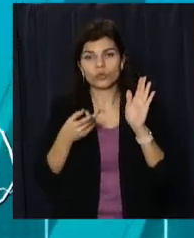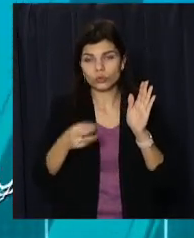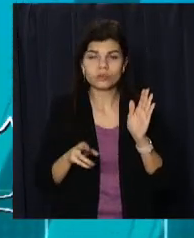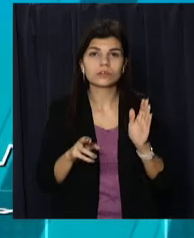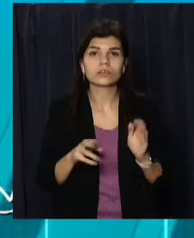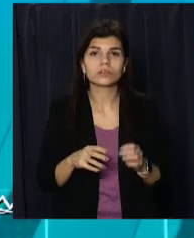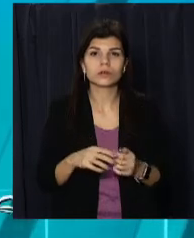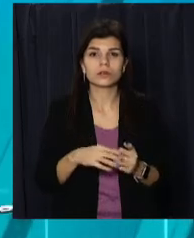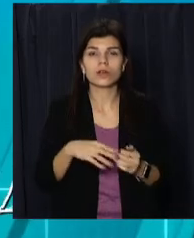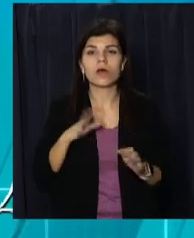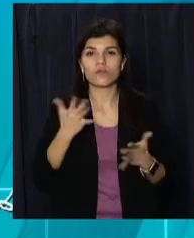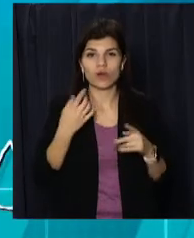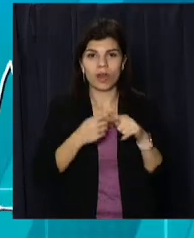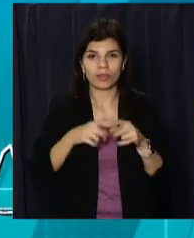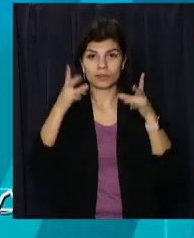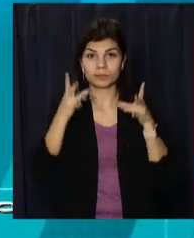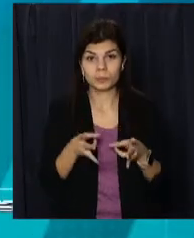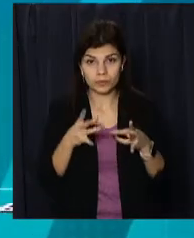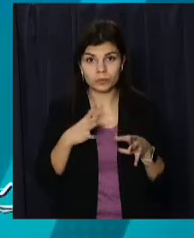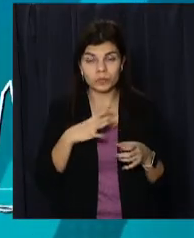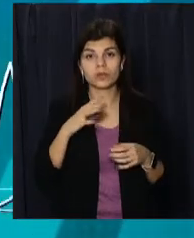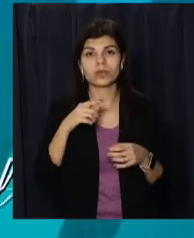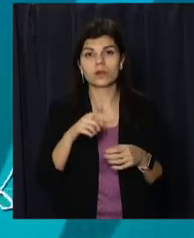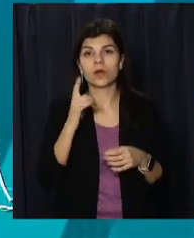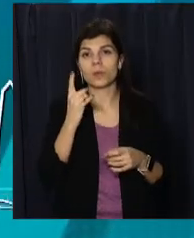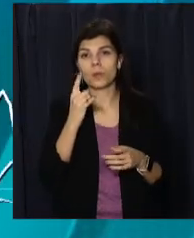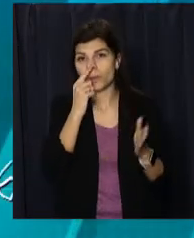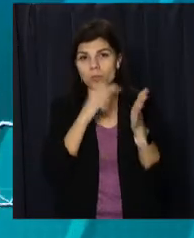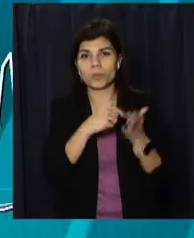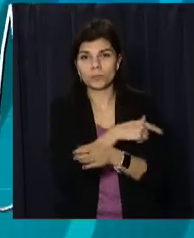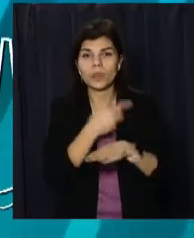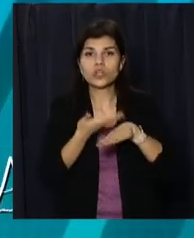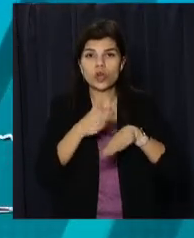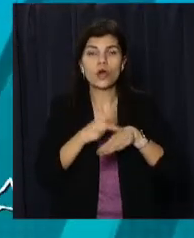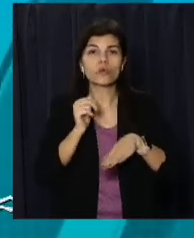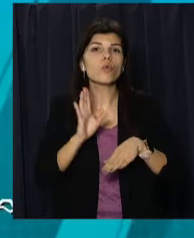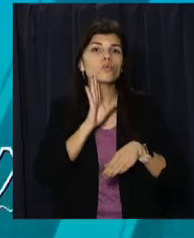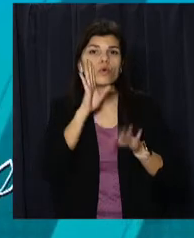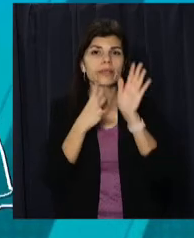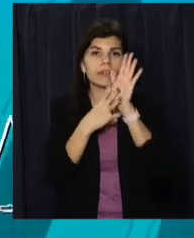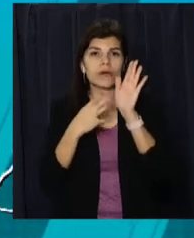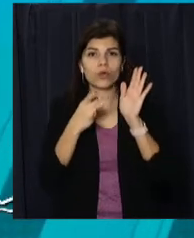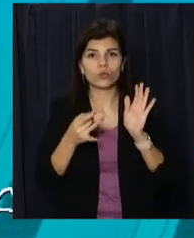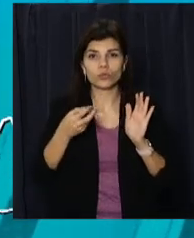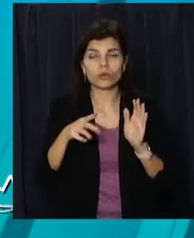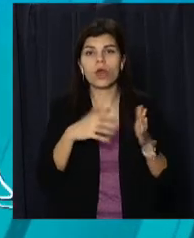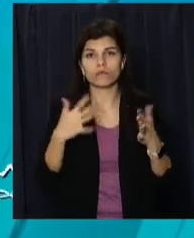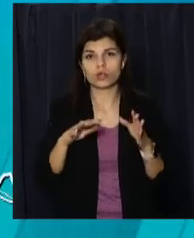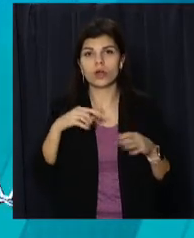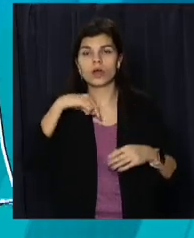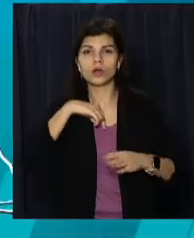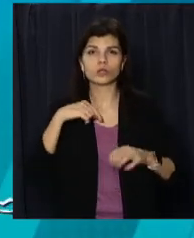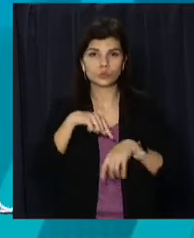Внаслідок дорожньо-транспортної пригоди дитина знаходилася в тяжкому стані, але на ранок 9 грудня її стан стабілізували